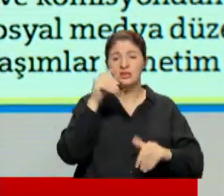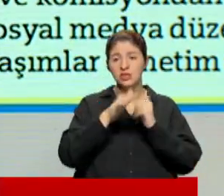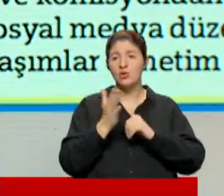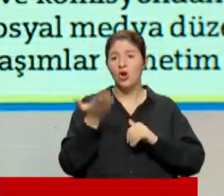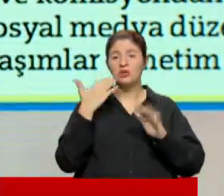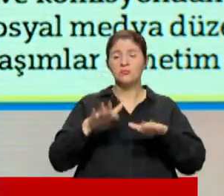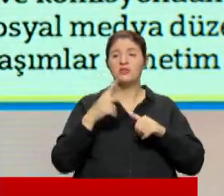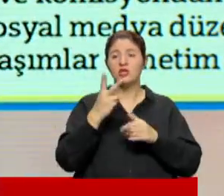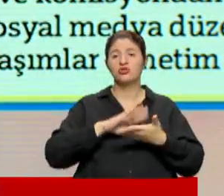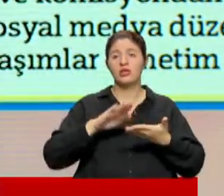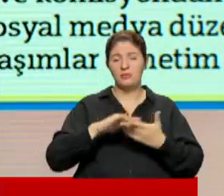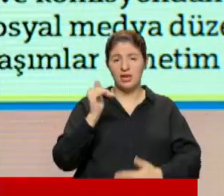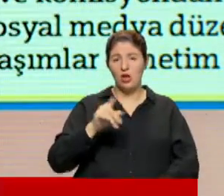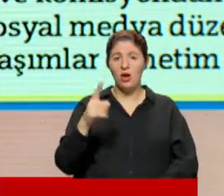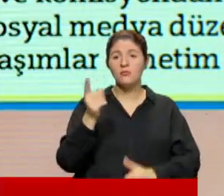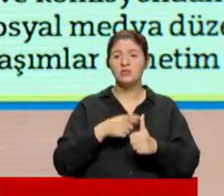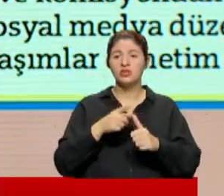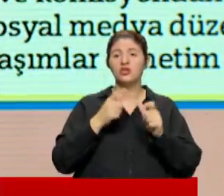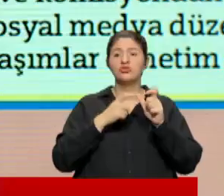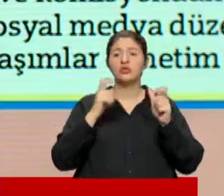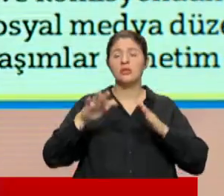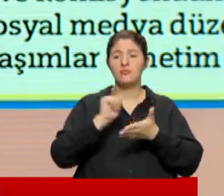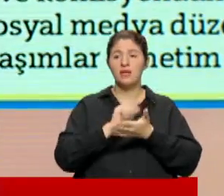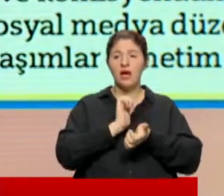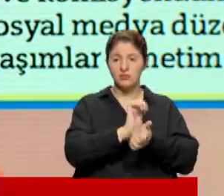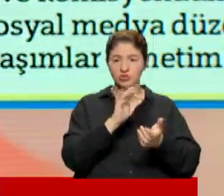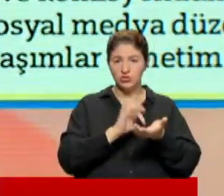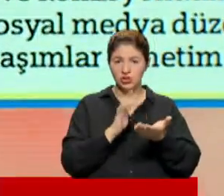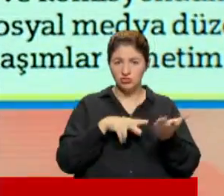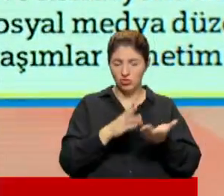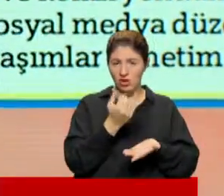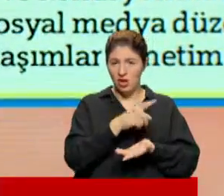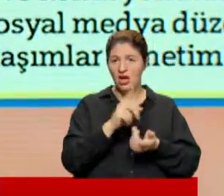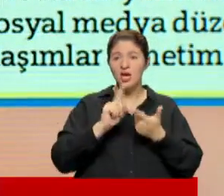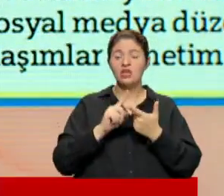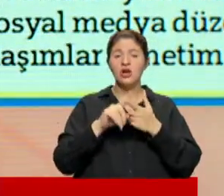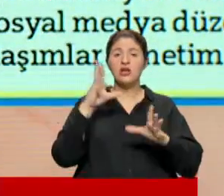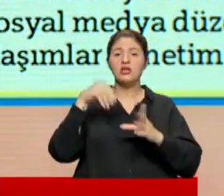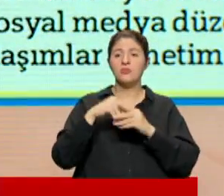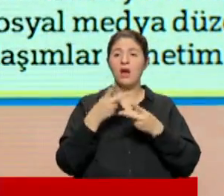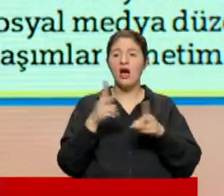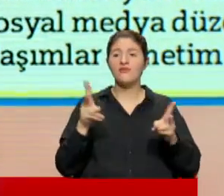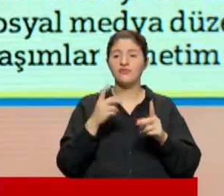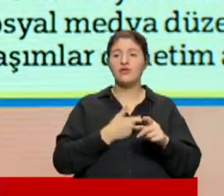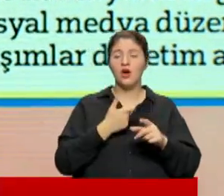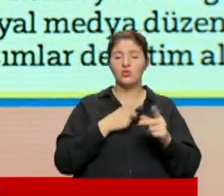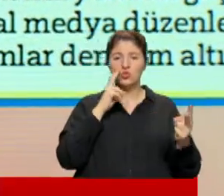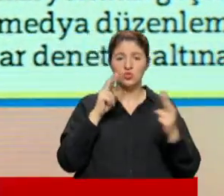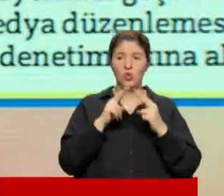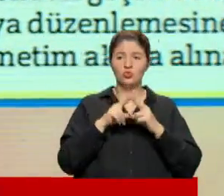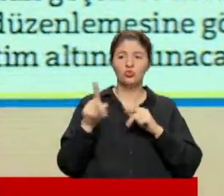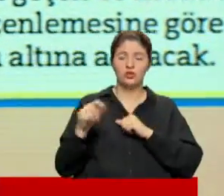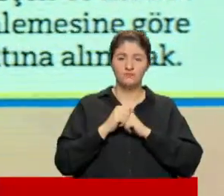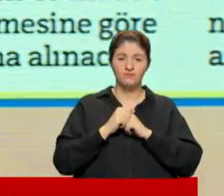öncesi meclise iki düzenleme geliyor birincisi sosyal medyaya hapis cezası yolda ikincisi kapsamlı bir af yasası